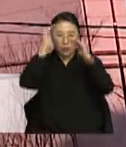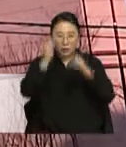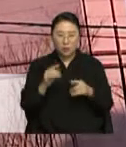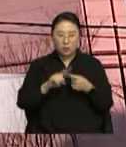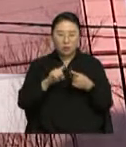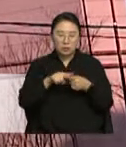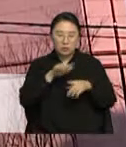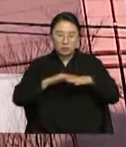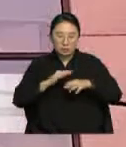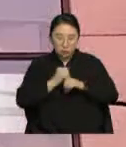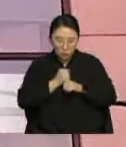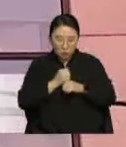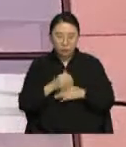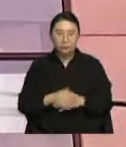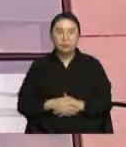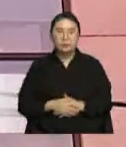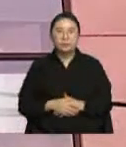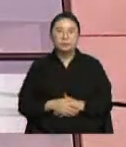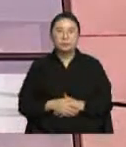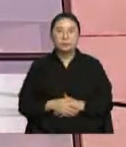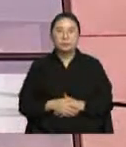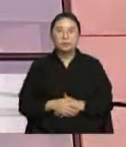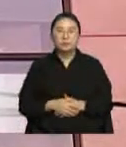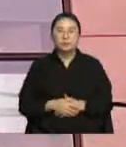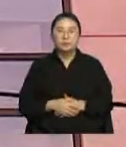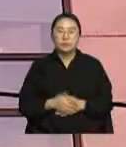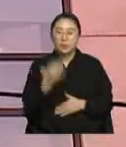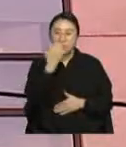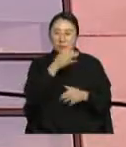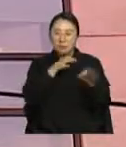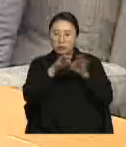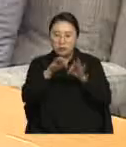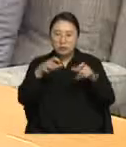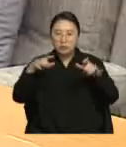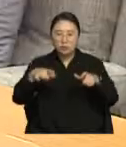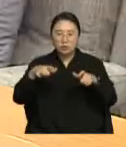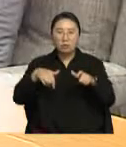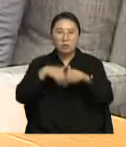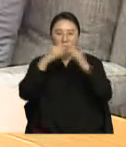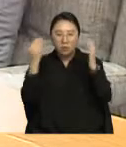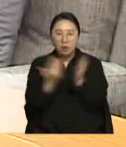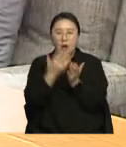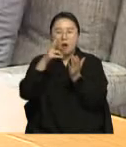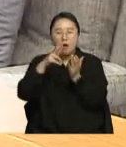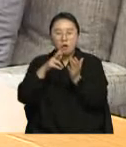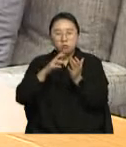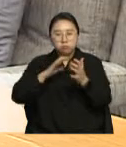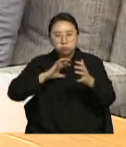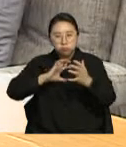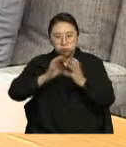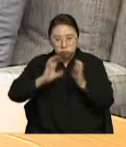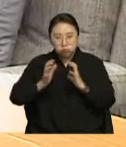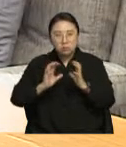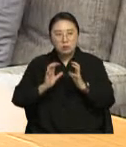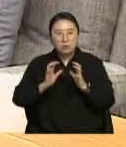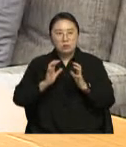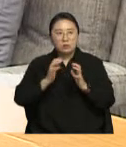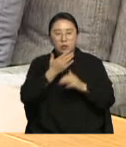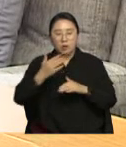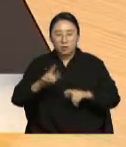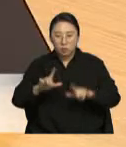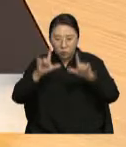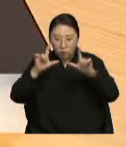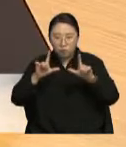대해 신중한 입장인 것으로 알려졌습니다. 성매매 의혹으로 지역 정가가 술렁이고 있는 가운데 정의당 강동구 위원회